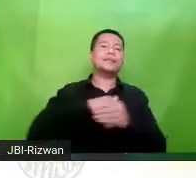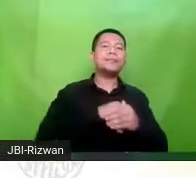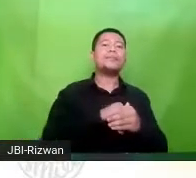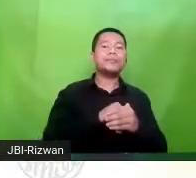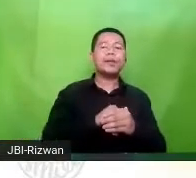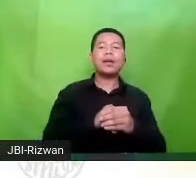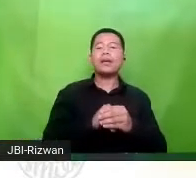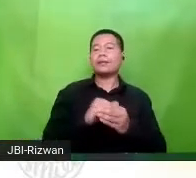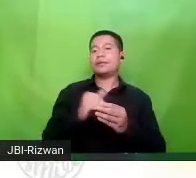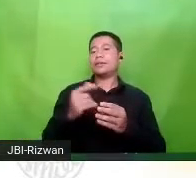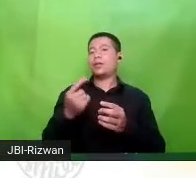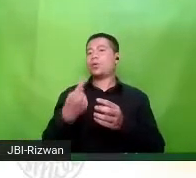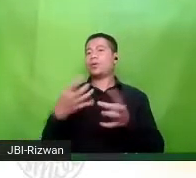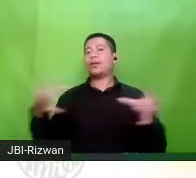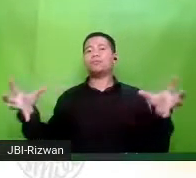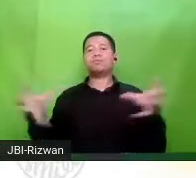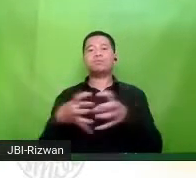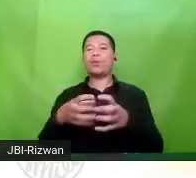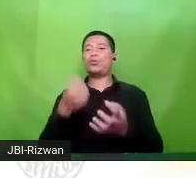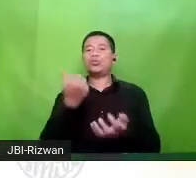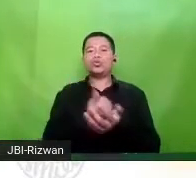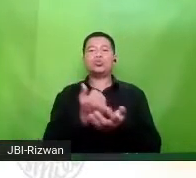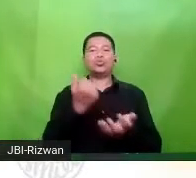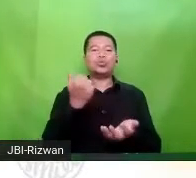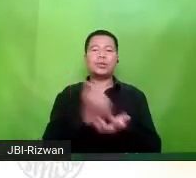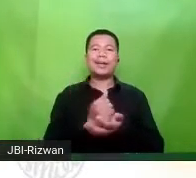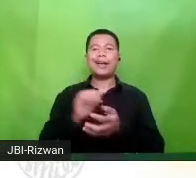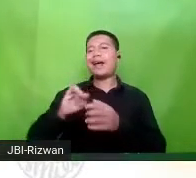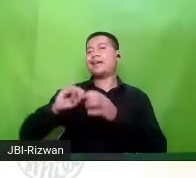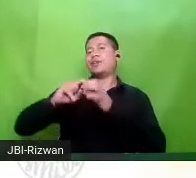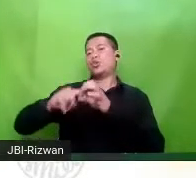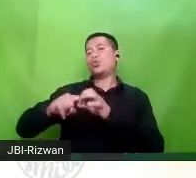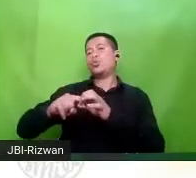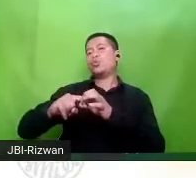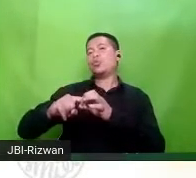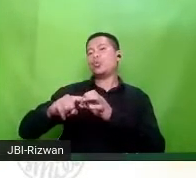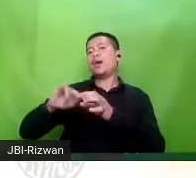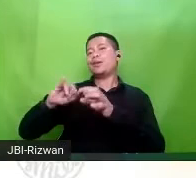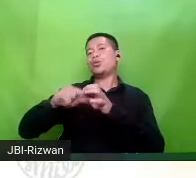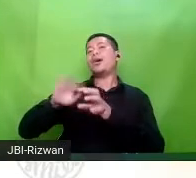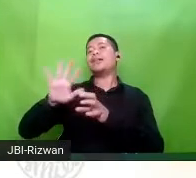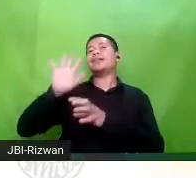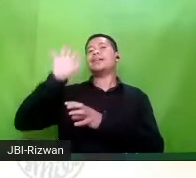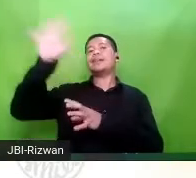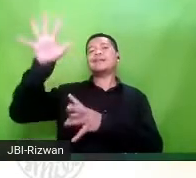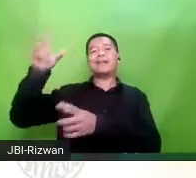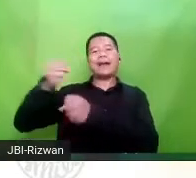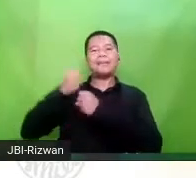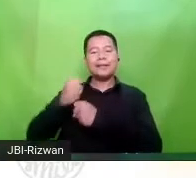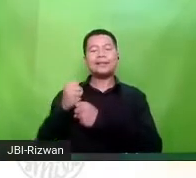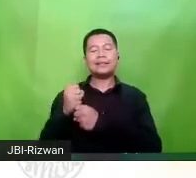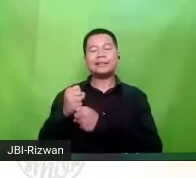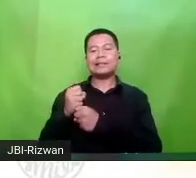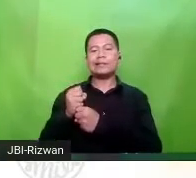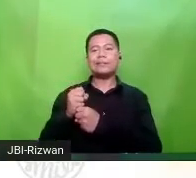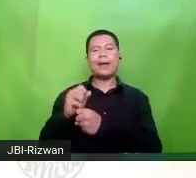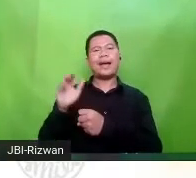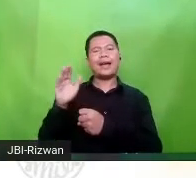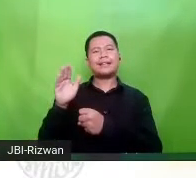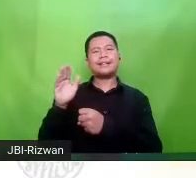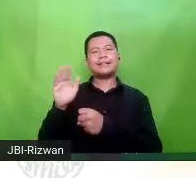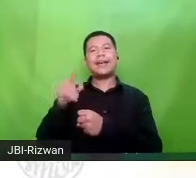sesungguhnya IQ yang kemudian kita dapatkan nanti masih juga akan